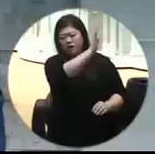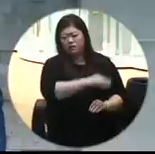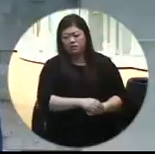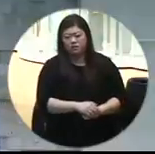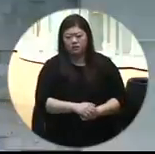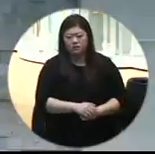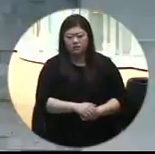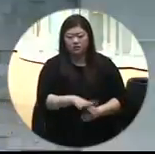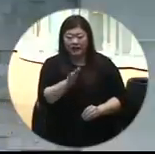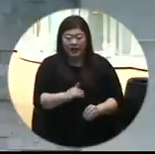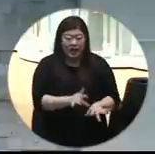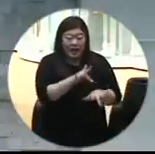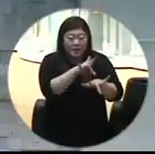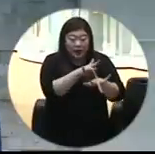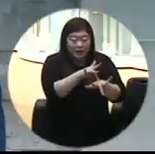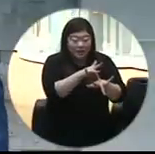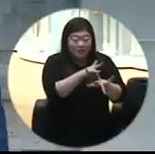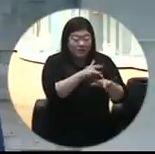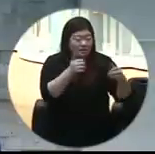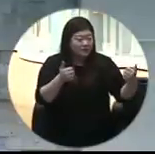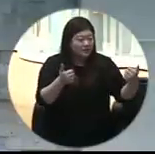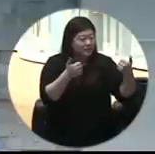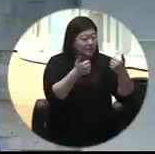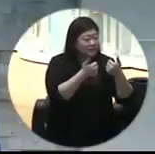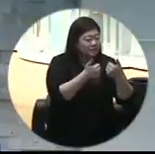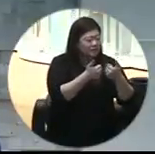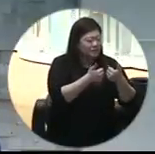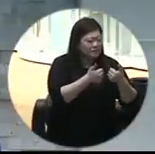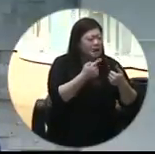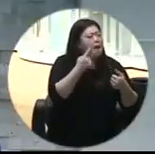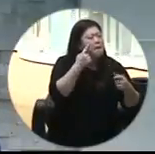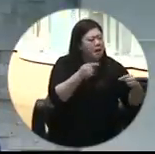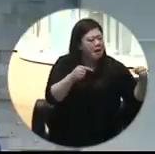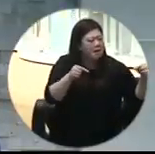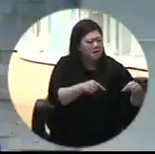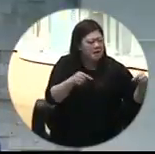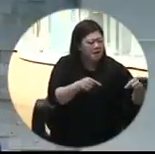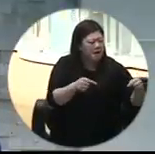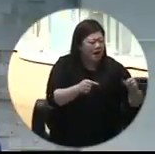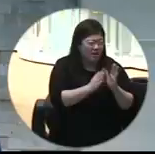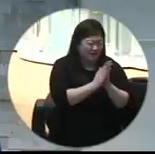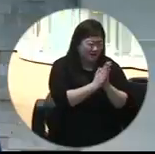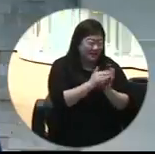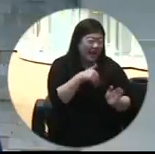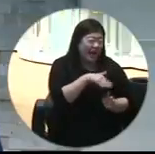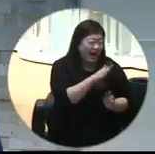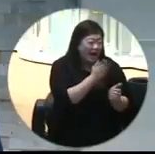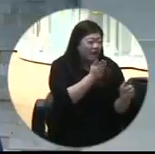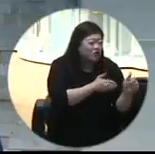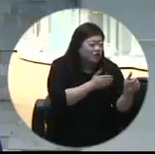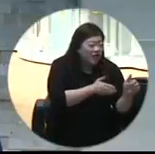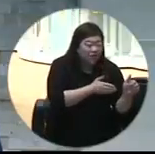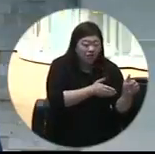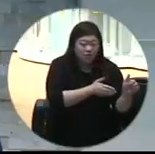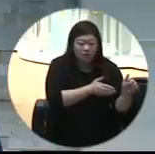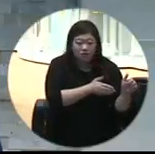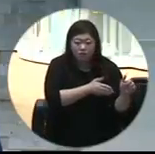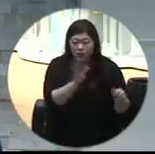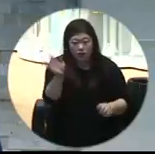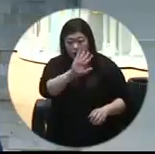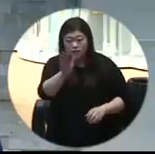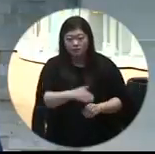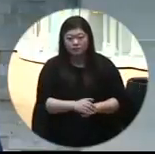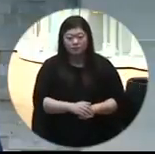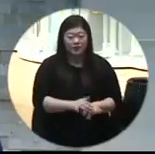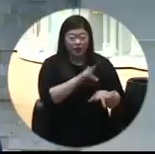대적을 해야지 쫓아내야지 타협의 대상이 아니에요. 마귀를 쫓아낼 때는요, 나가